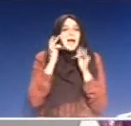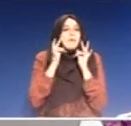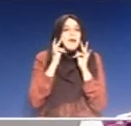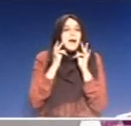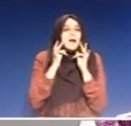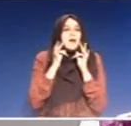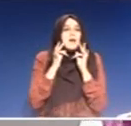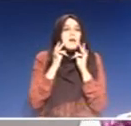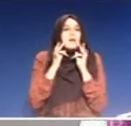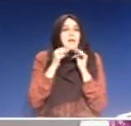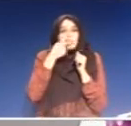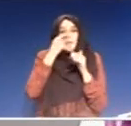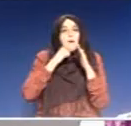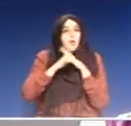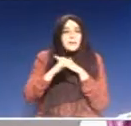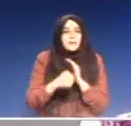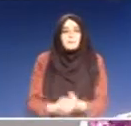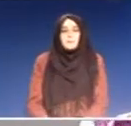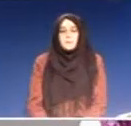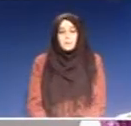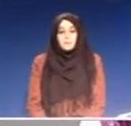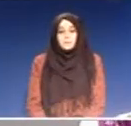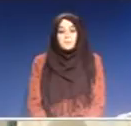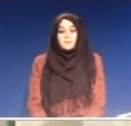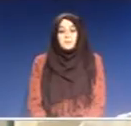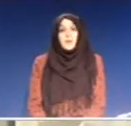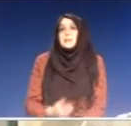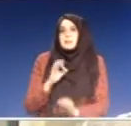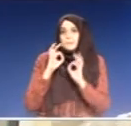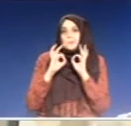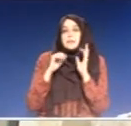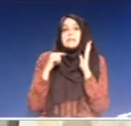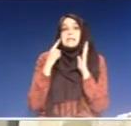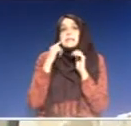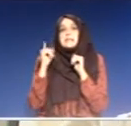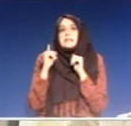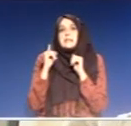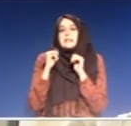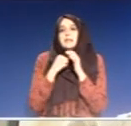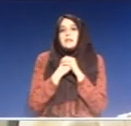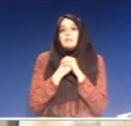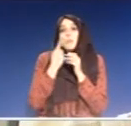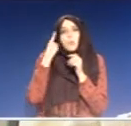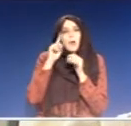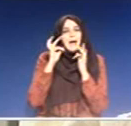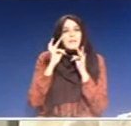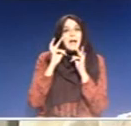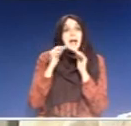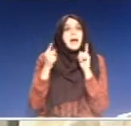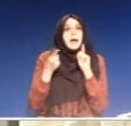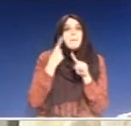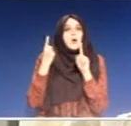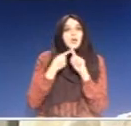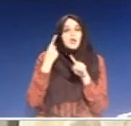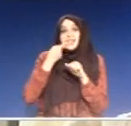عندما تعرض عند الخبير العقاري. تفضل دكتور. لكن في الحقيقه يعني اذا تحدثنا عن اهميه الخبره العقاريه وكيف